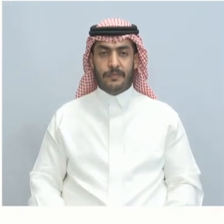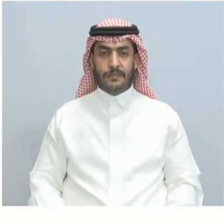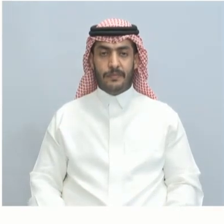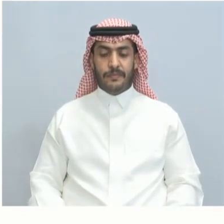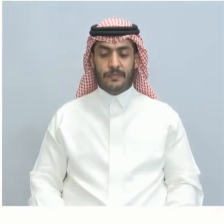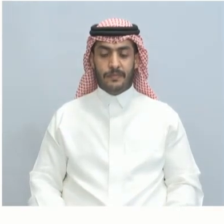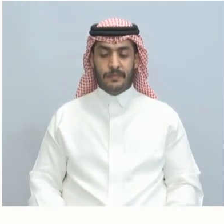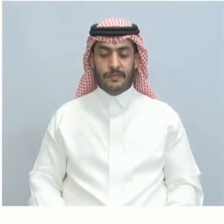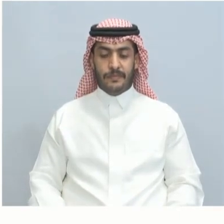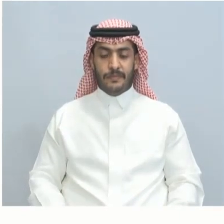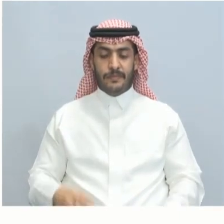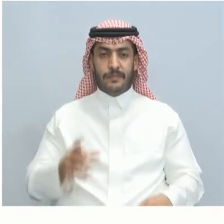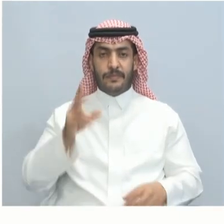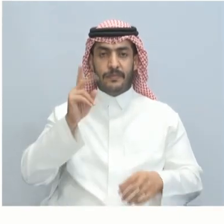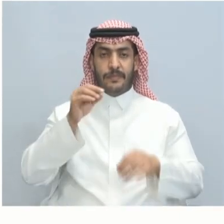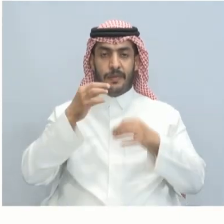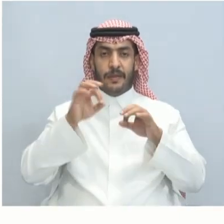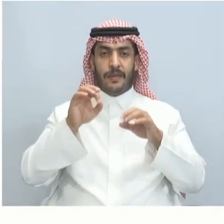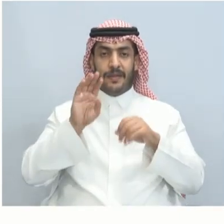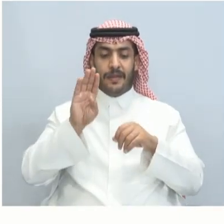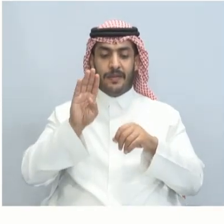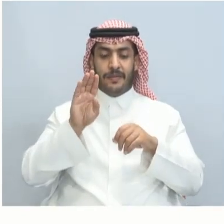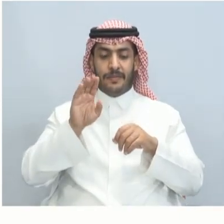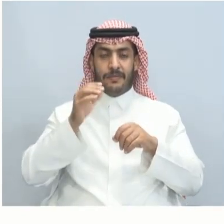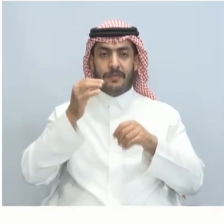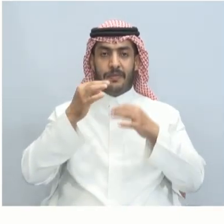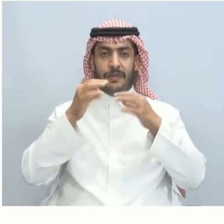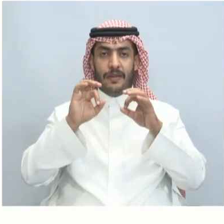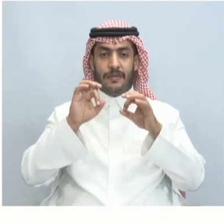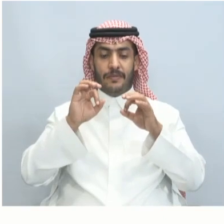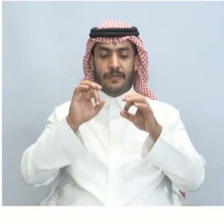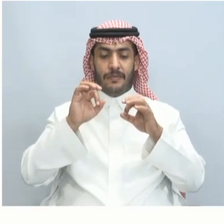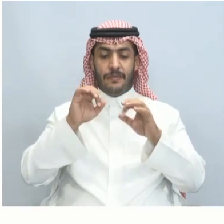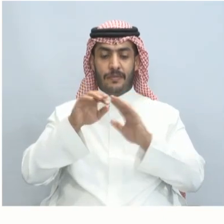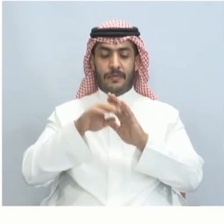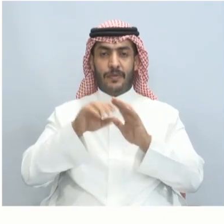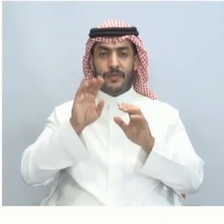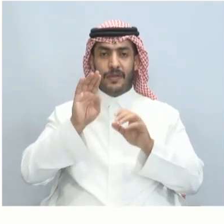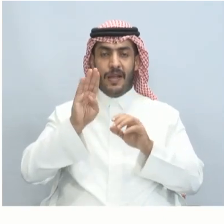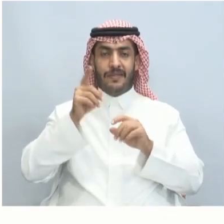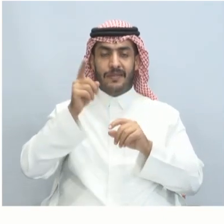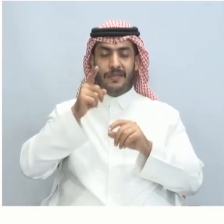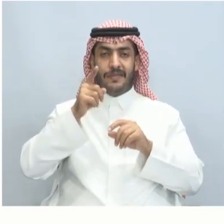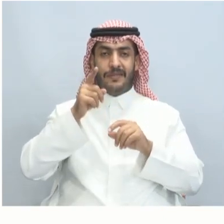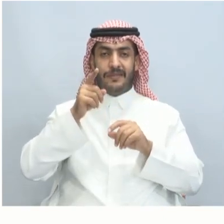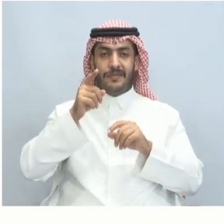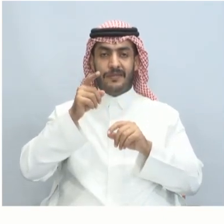وواح وكذلك ك شرطه هي 3 وسالب ا ك شرطه هذه الصوره